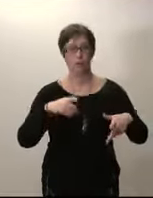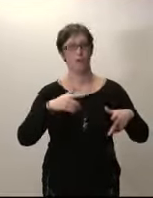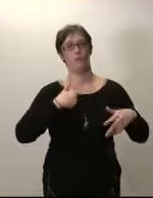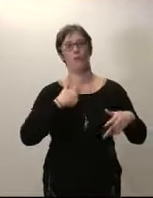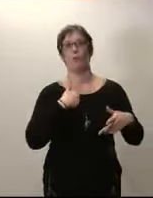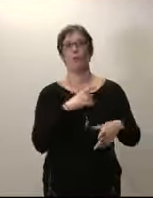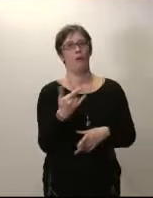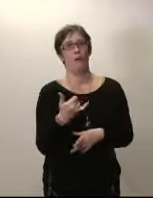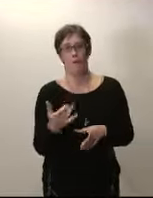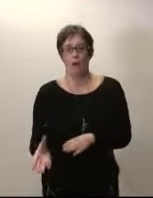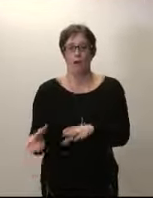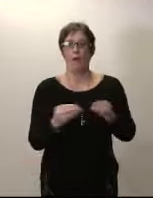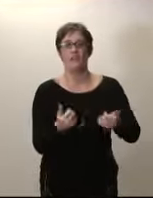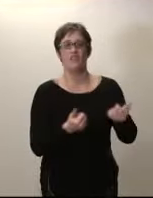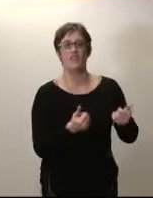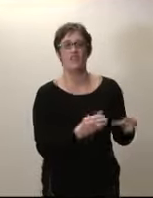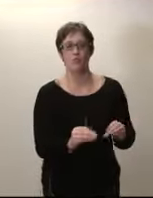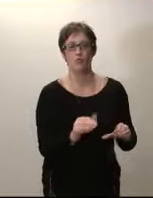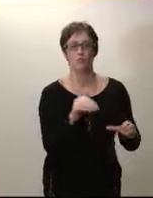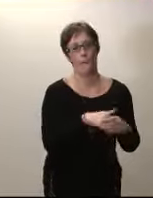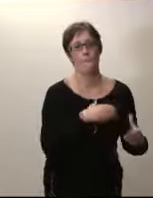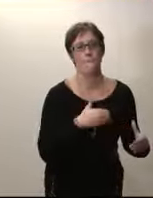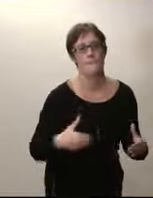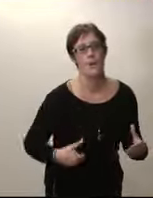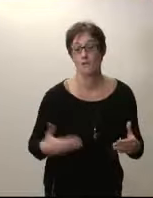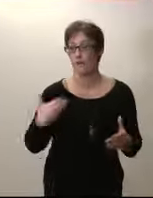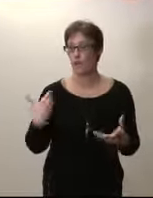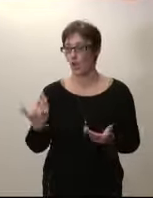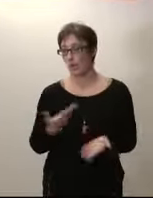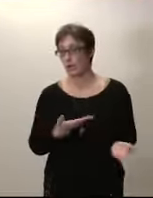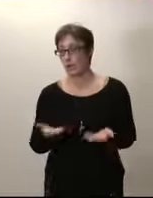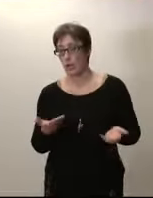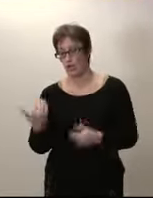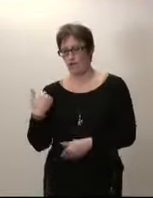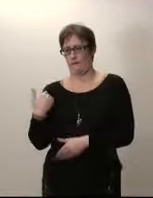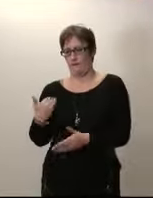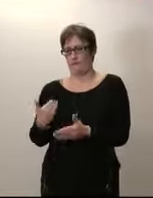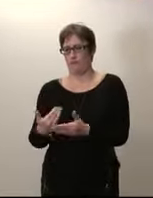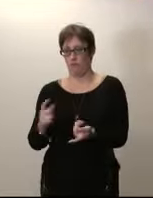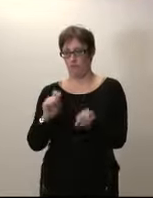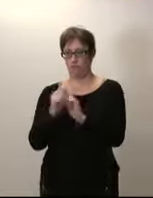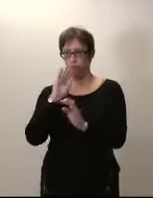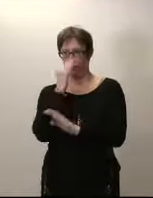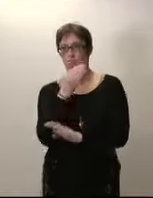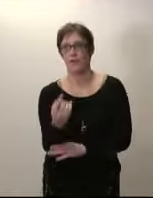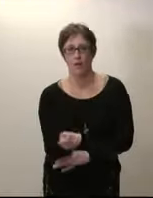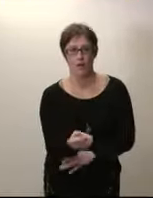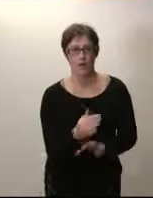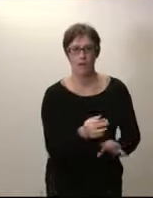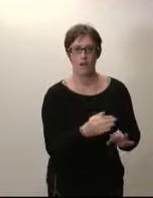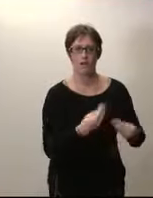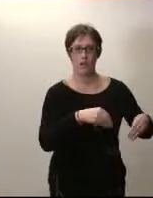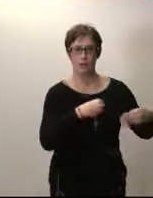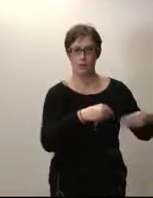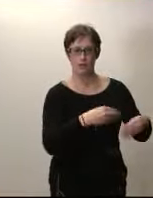service population à la mairie alors qu'il venait d'être installé là où il était. Nous n'aurions pas fait ces dépenses extravagantes pour la gratuité des parkings alors même que ça